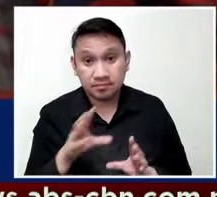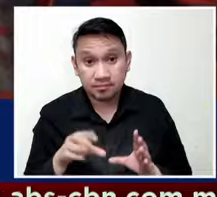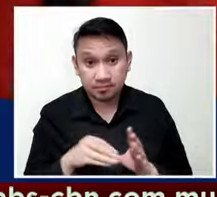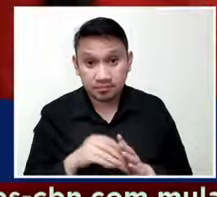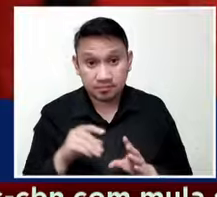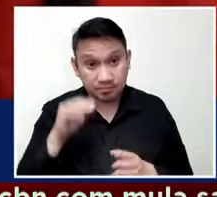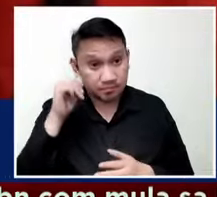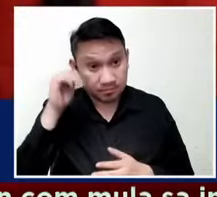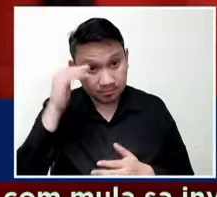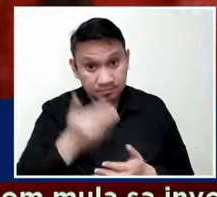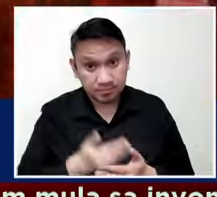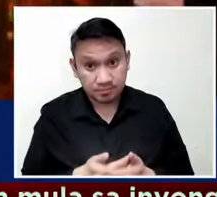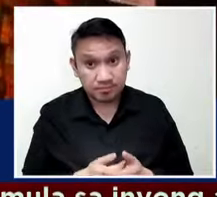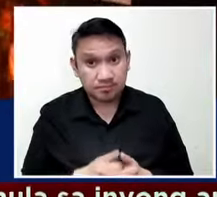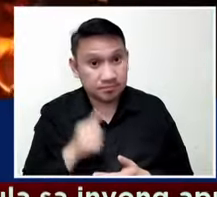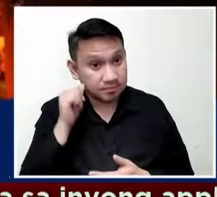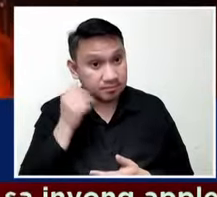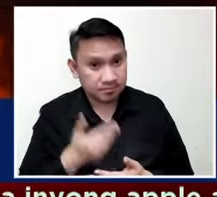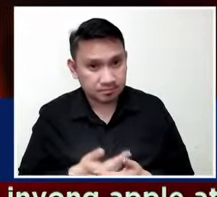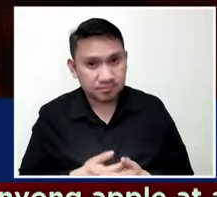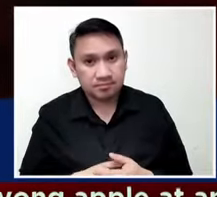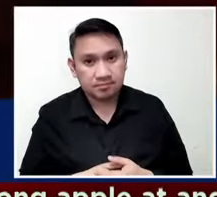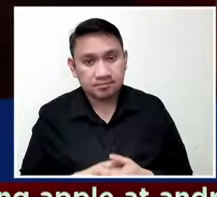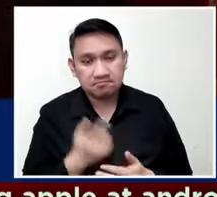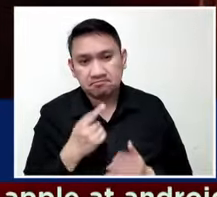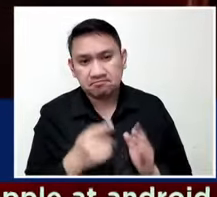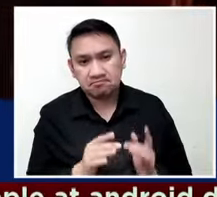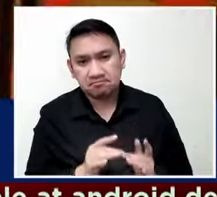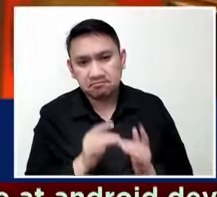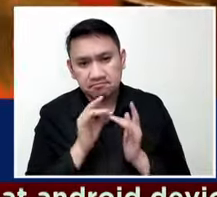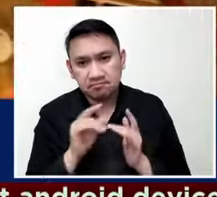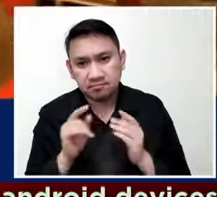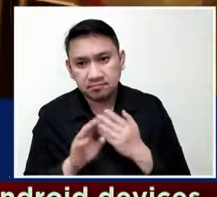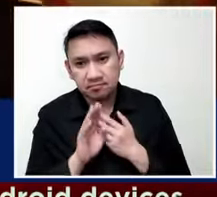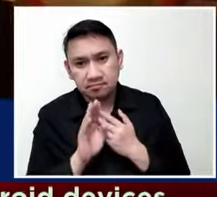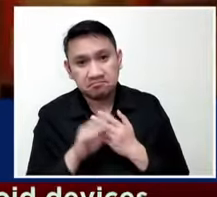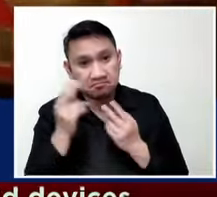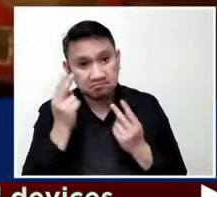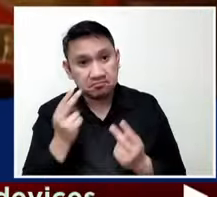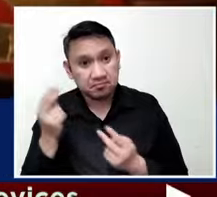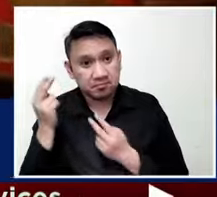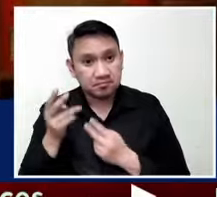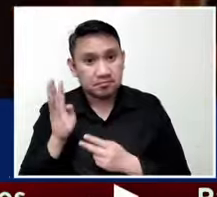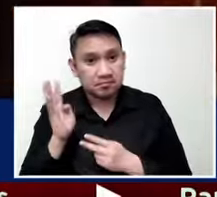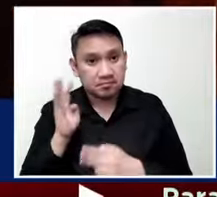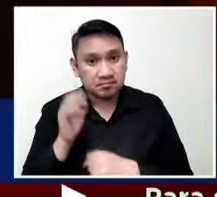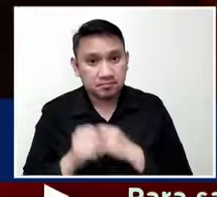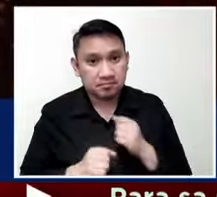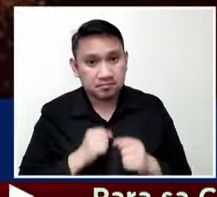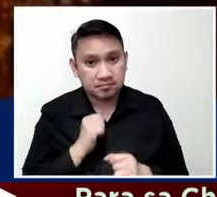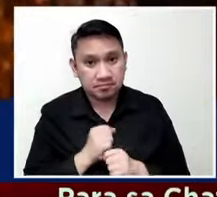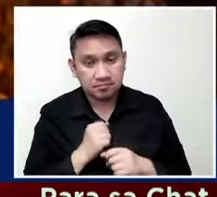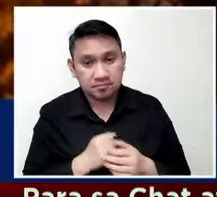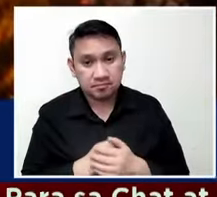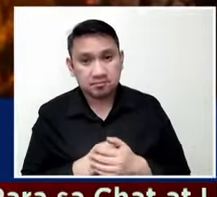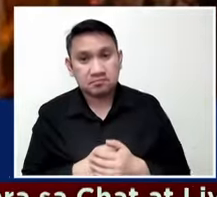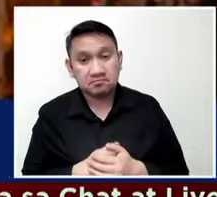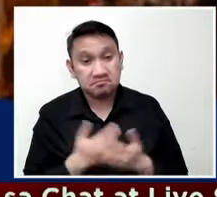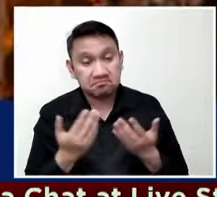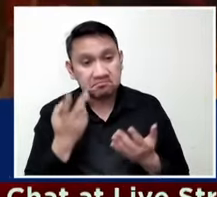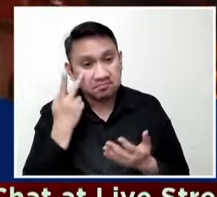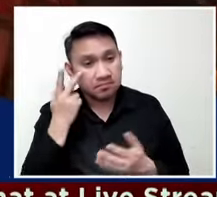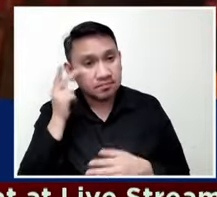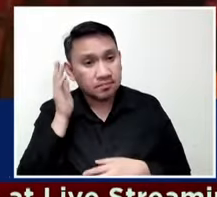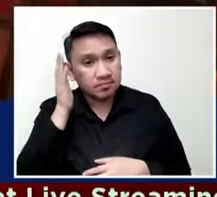Gary na sina Paolo at Kiana. Espesyal ang inihandang pagbabalik tanaw sa apat na dekadang karera ni Gary. Looking forward na siya